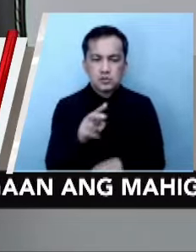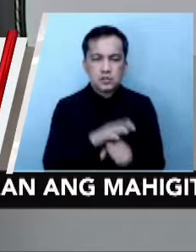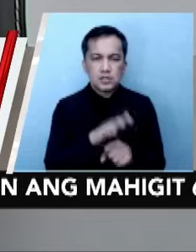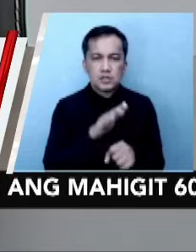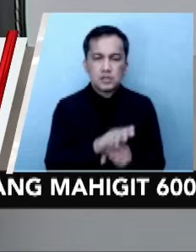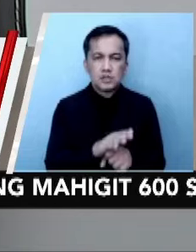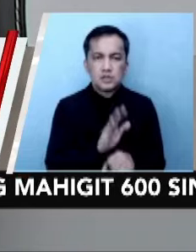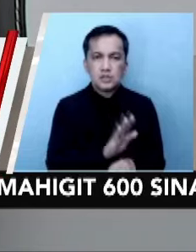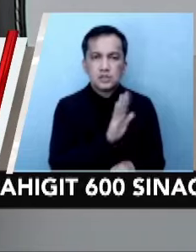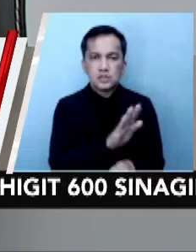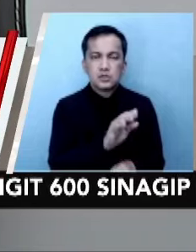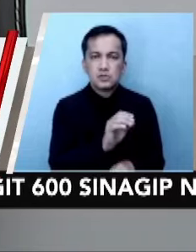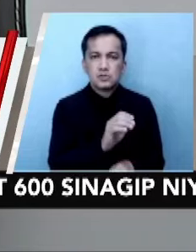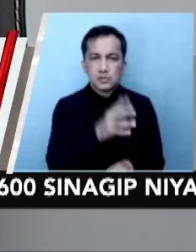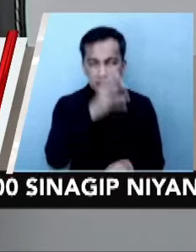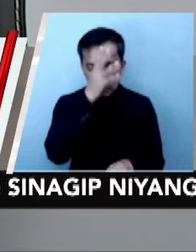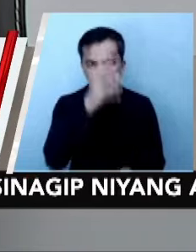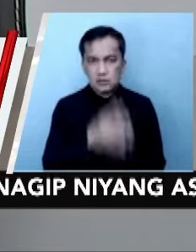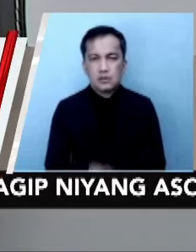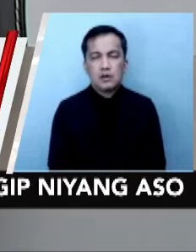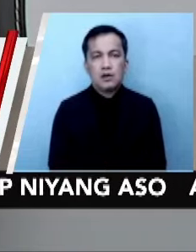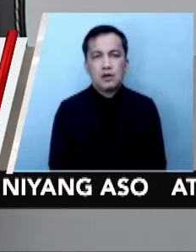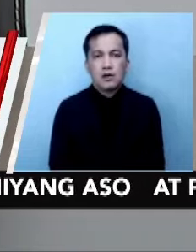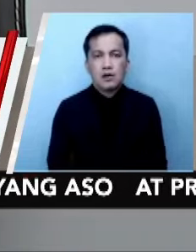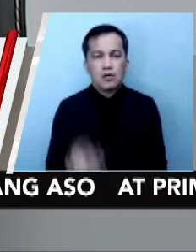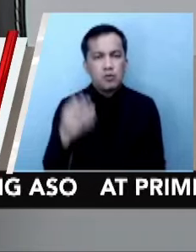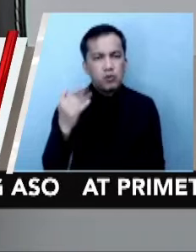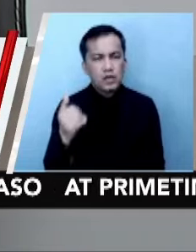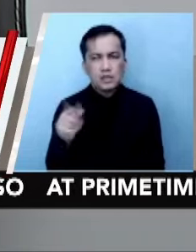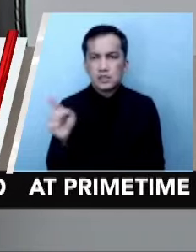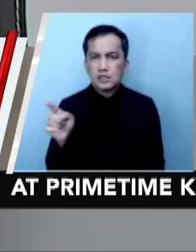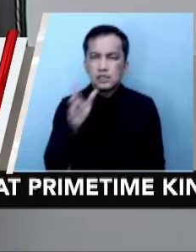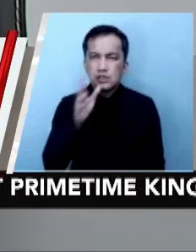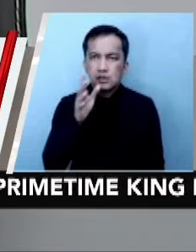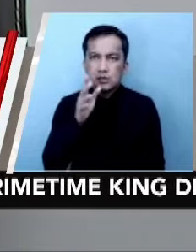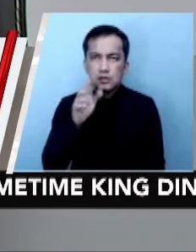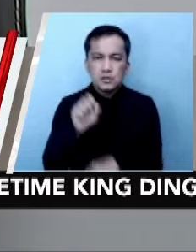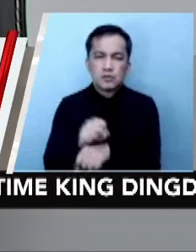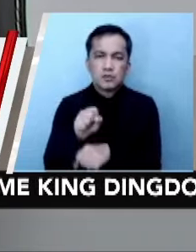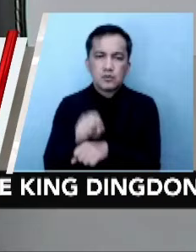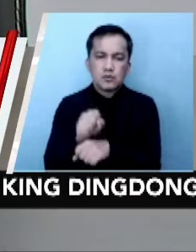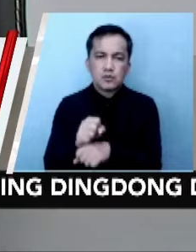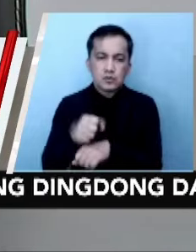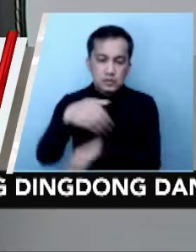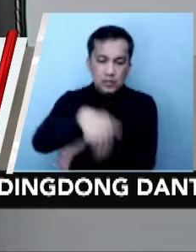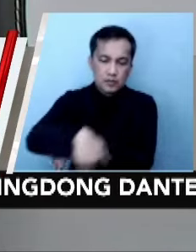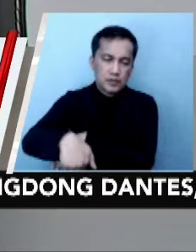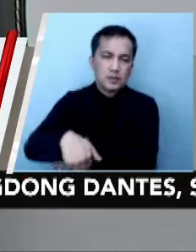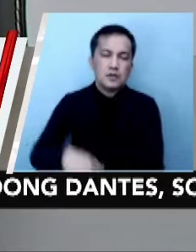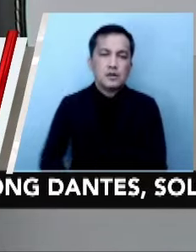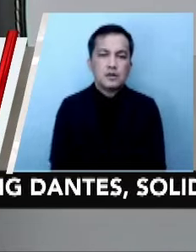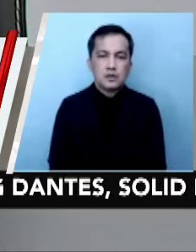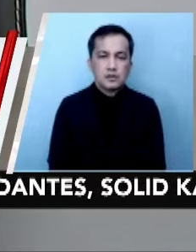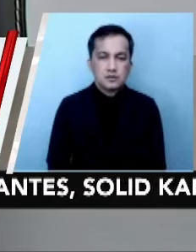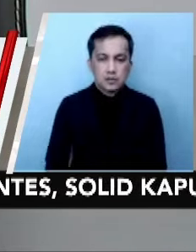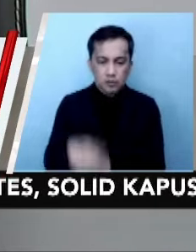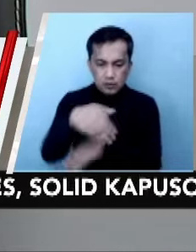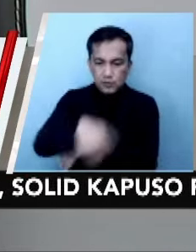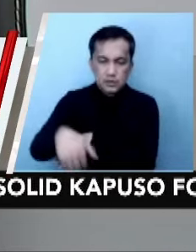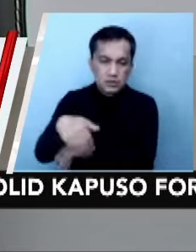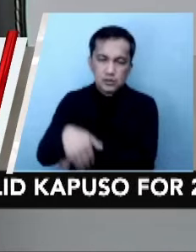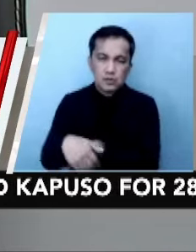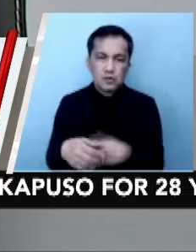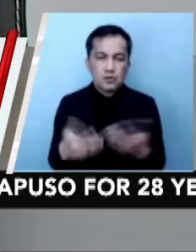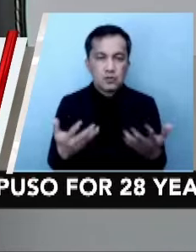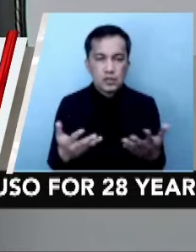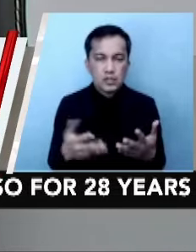sariling ama dahil ang kanyang ina ay nagtatrabaho ng panggabi. So every night wala doon ang nanay